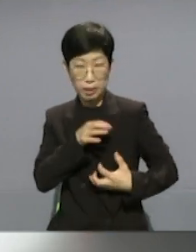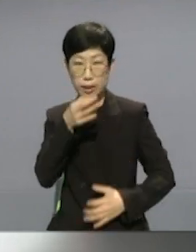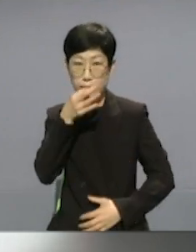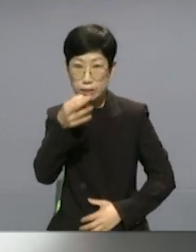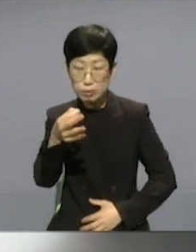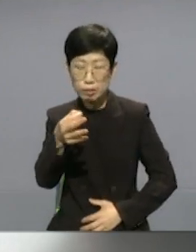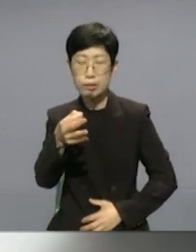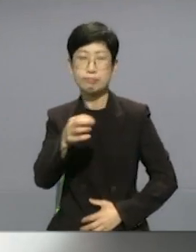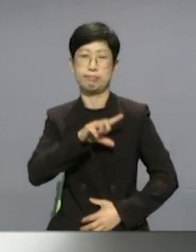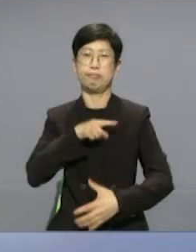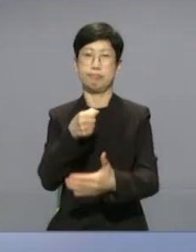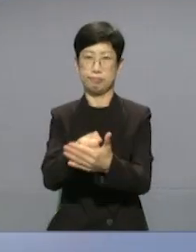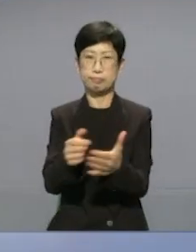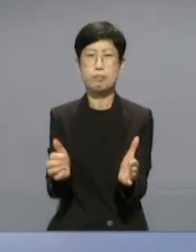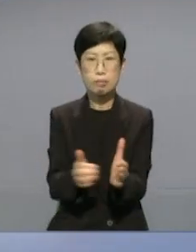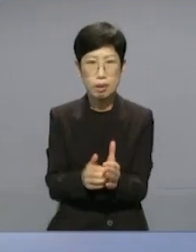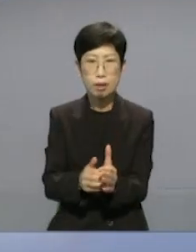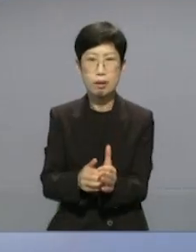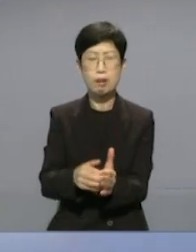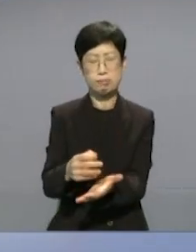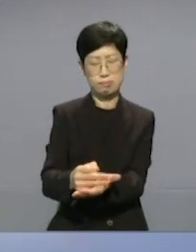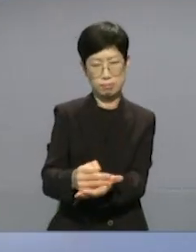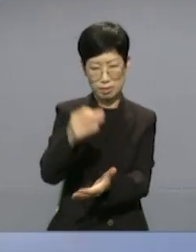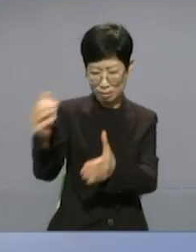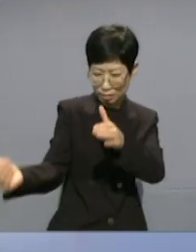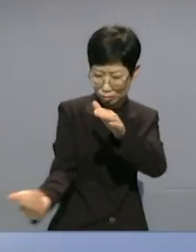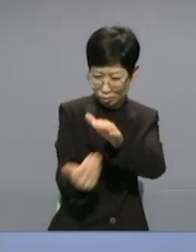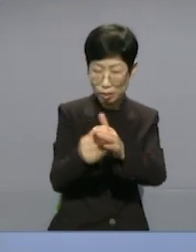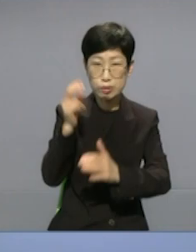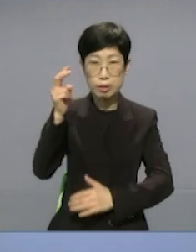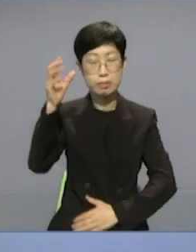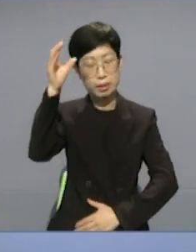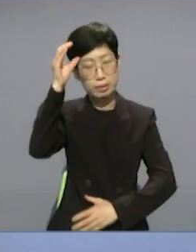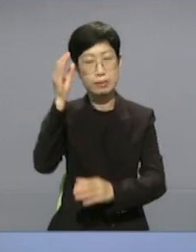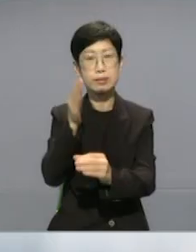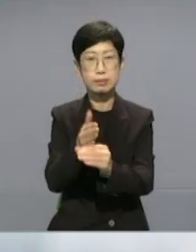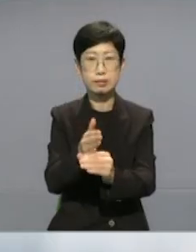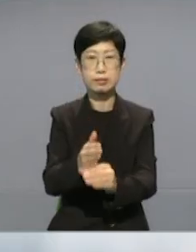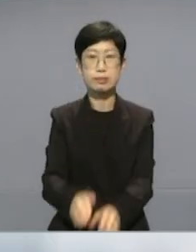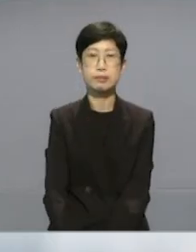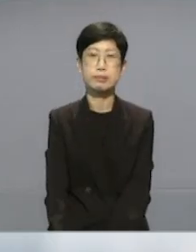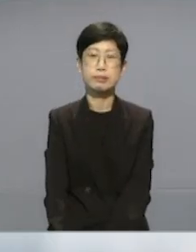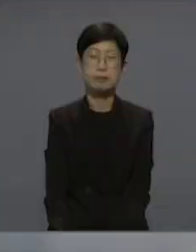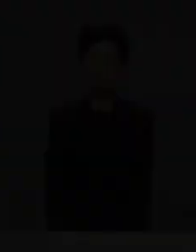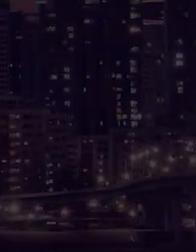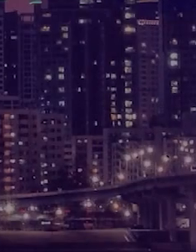붙었는데요. 천문학적인 가격이 매겨질 것으로 기대되고 있습니다.